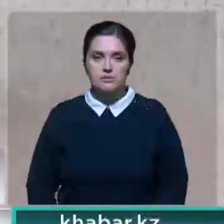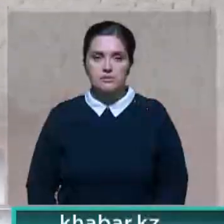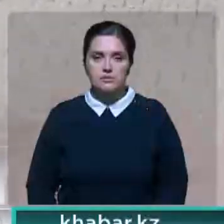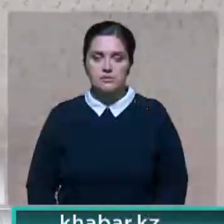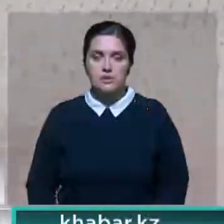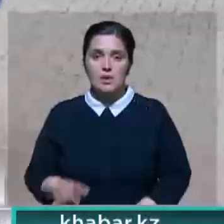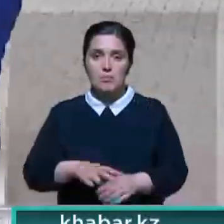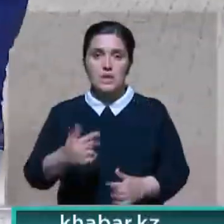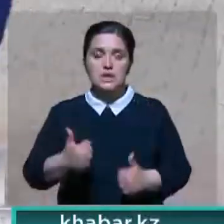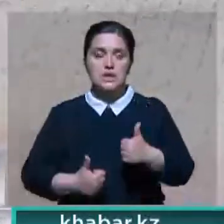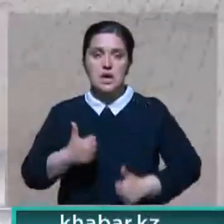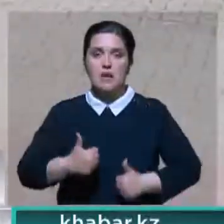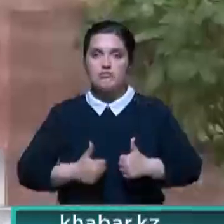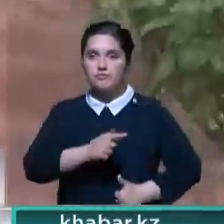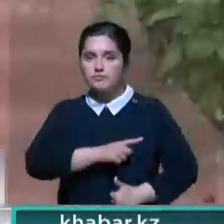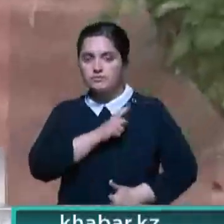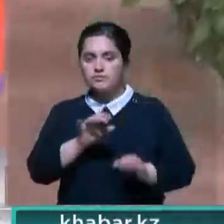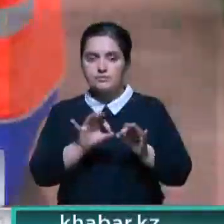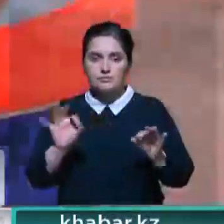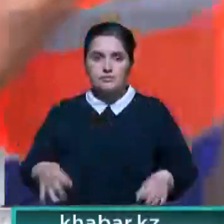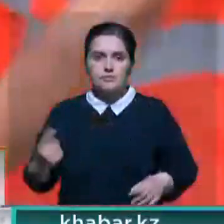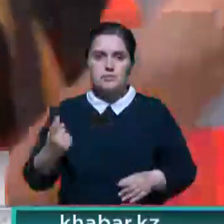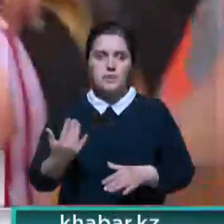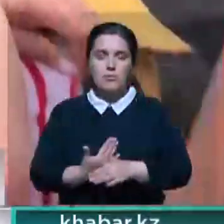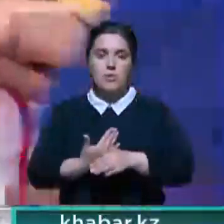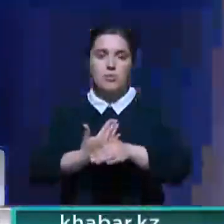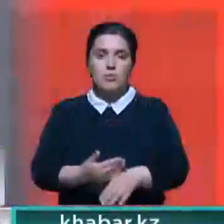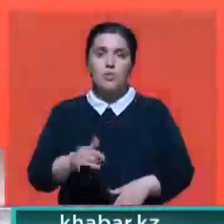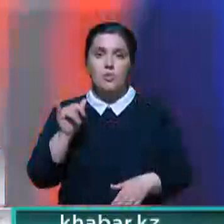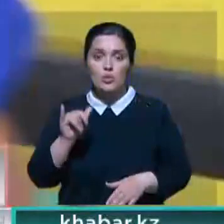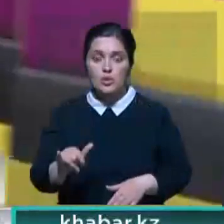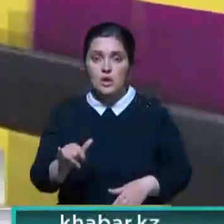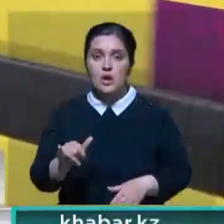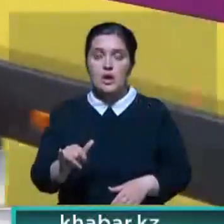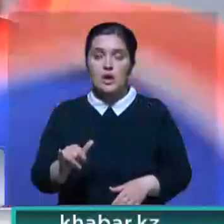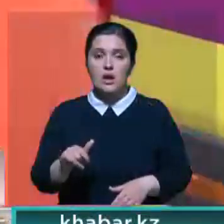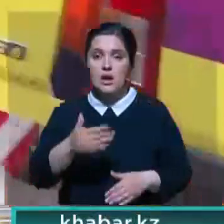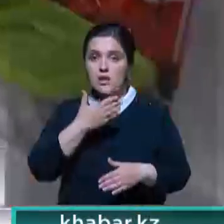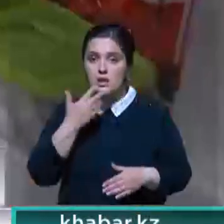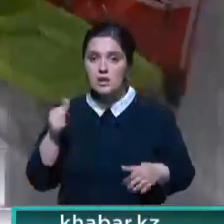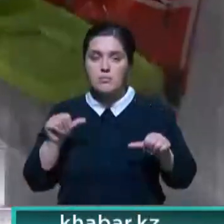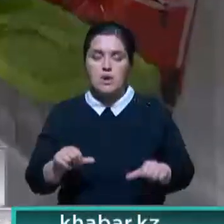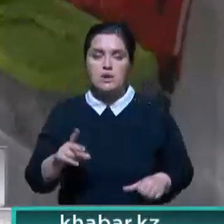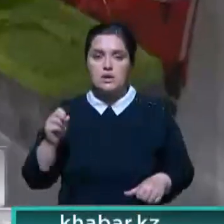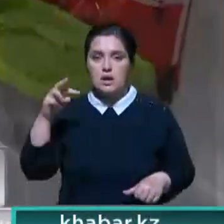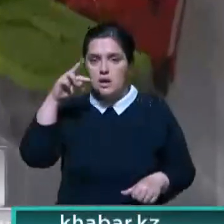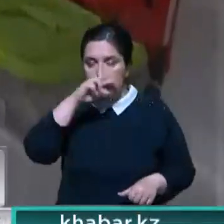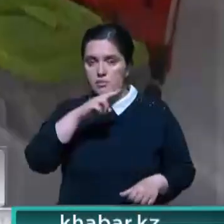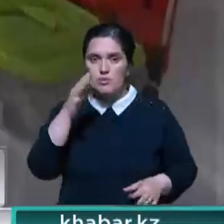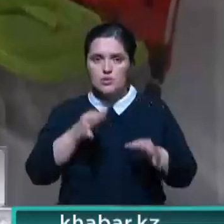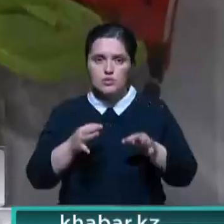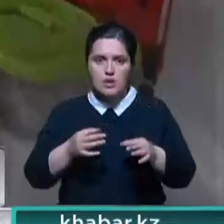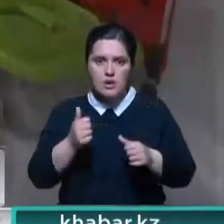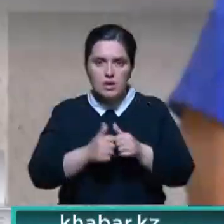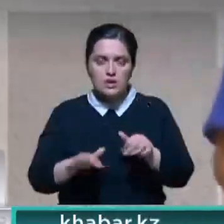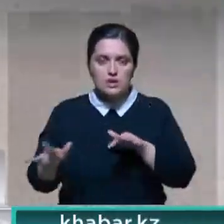Так медики соревнуются в мастерстве оказания первой помощи. Сегодня у них, как и в ежедневной работе, нет права на ошибку. Судьи оценивают